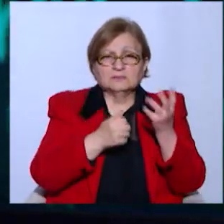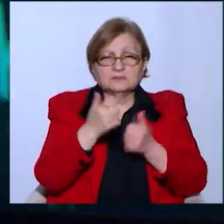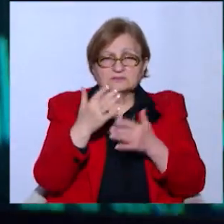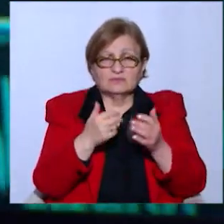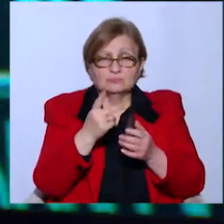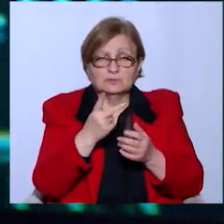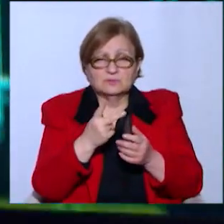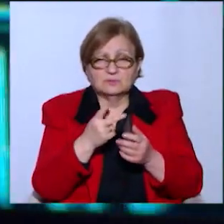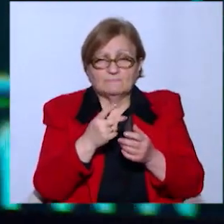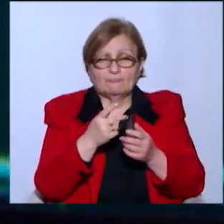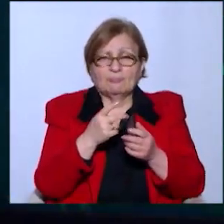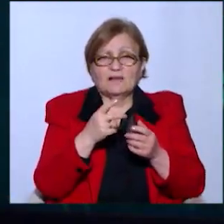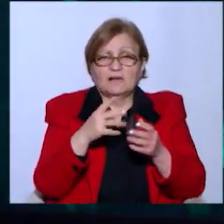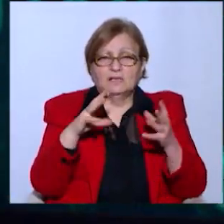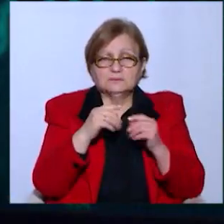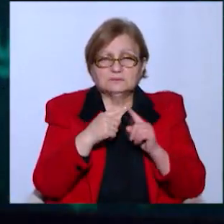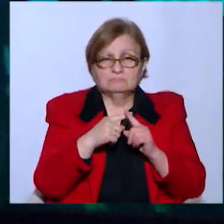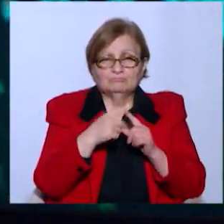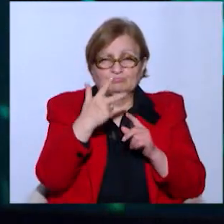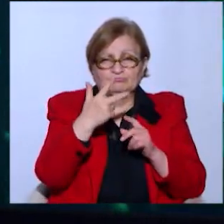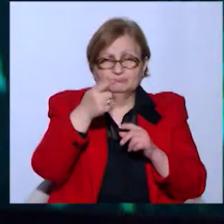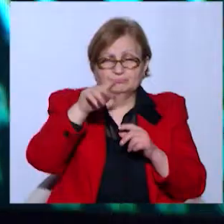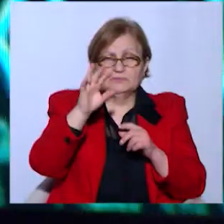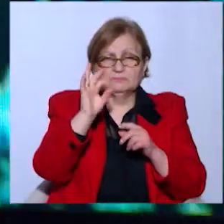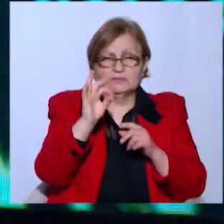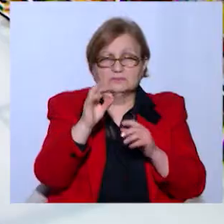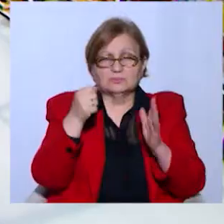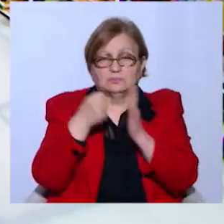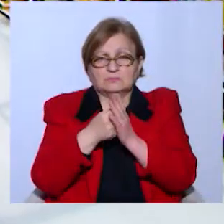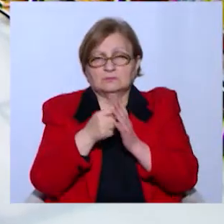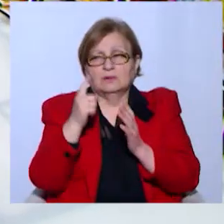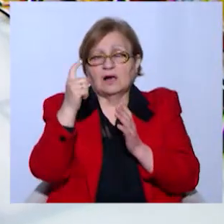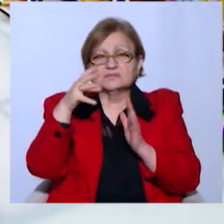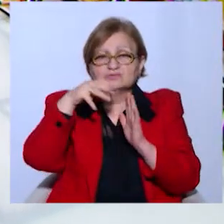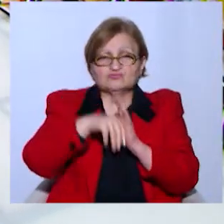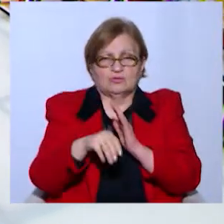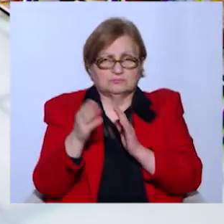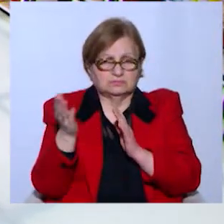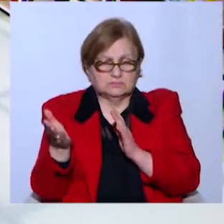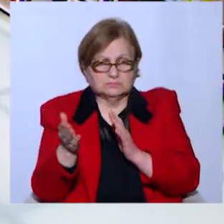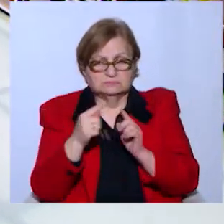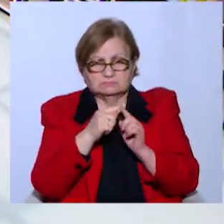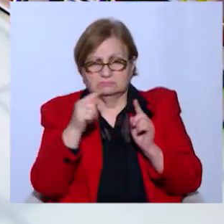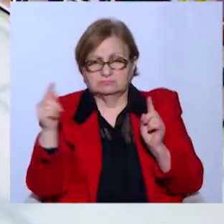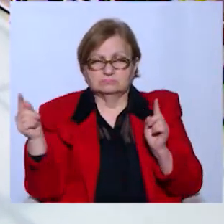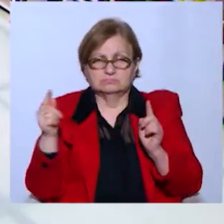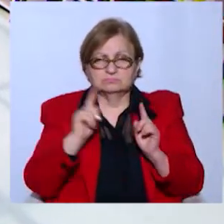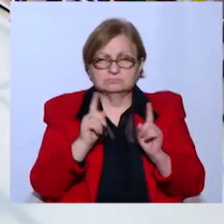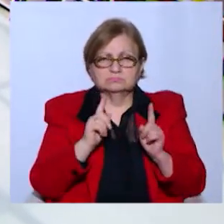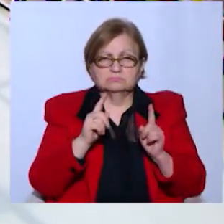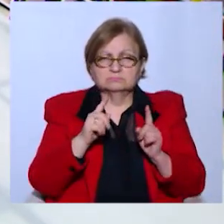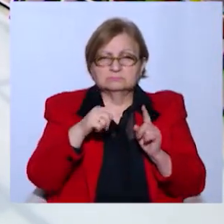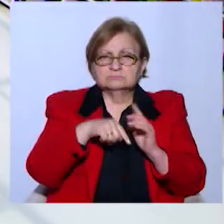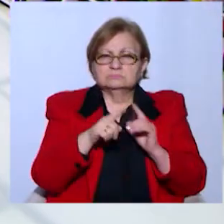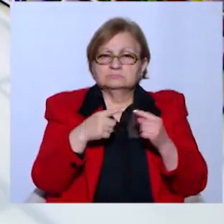ჯამი. ჯამი 3 ხარისხად 0-დან 3 ხარისხად 100-ის ჩათვლით, რაც ეს